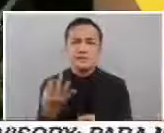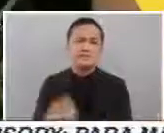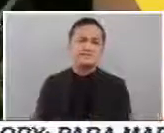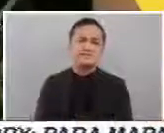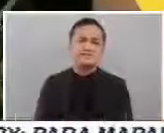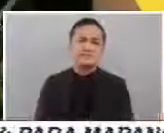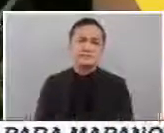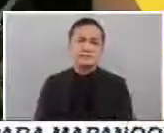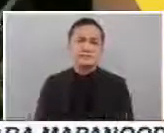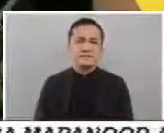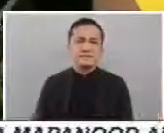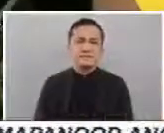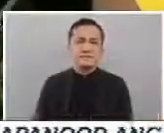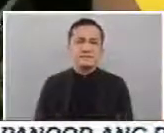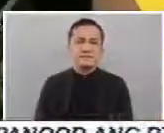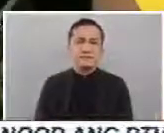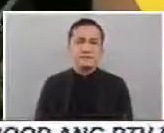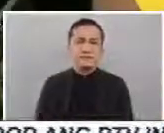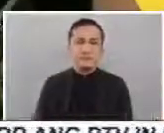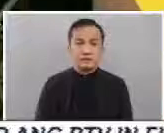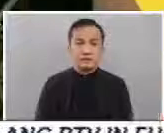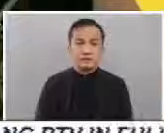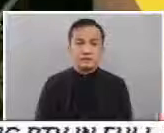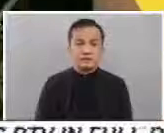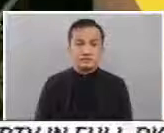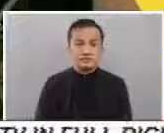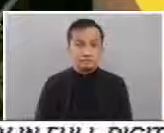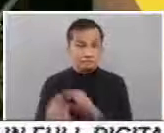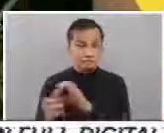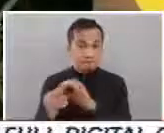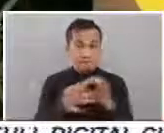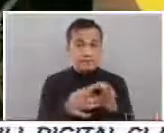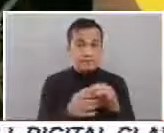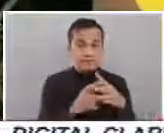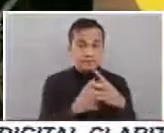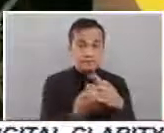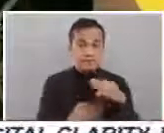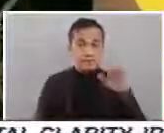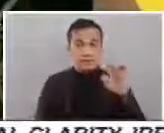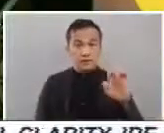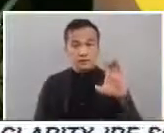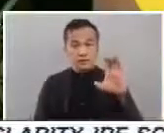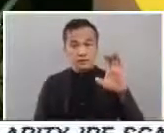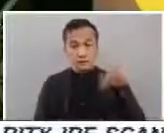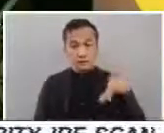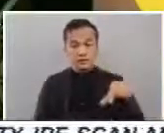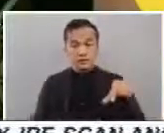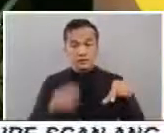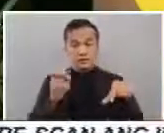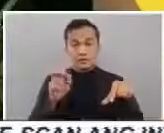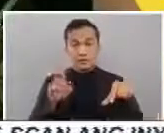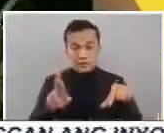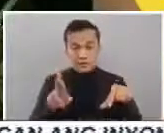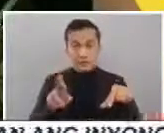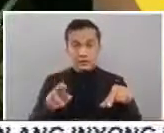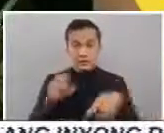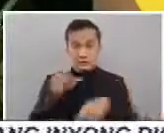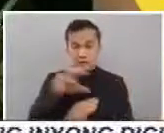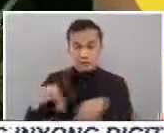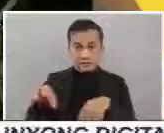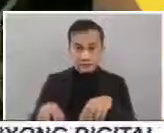Antipolo. Dahil hindi rin po palalabasin yung mga hindi bakunado, Yusek. Well, una sa lahat, yung balitang yun na lumabas